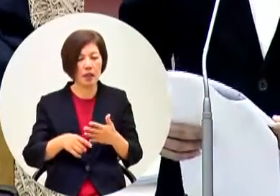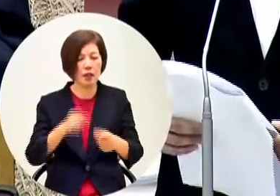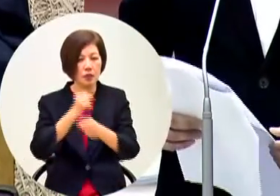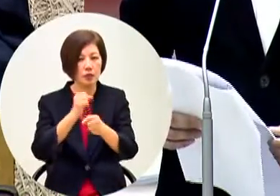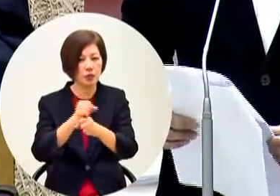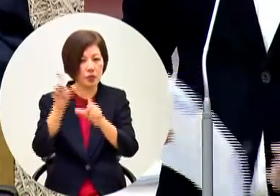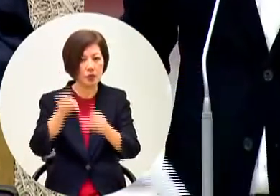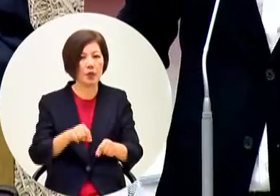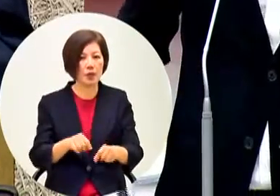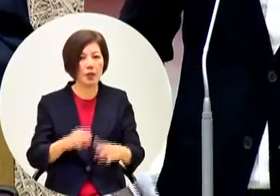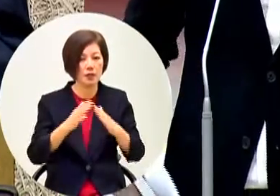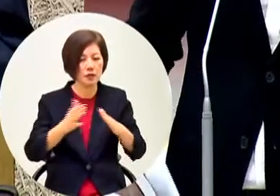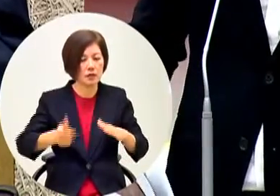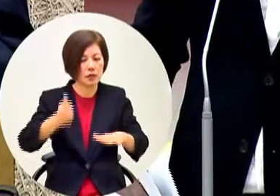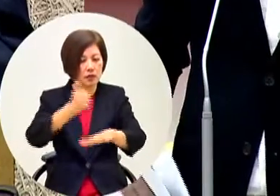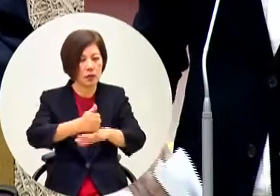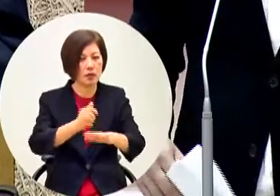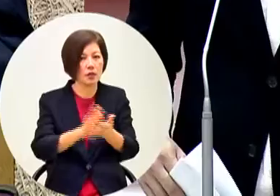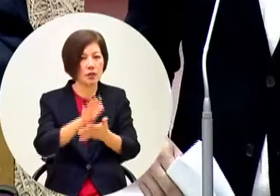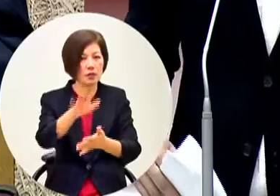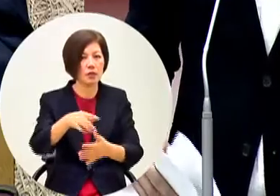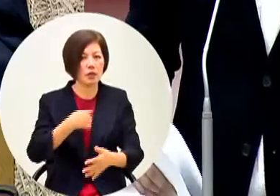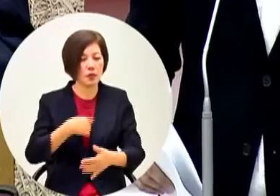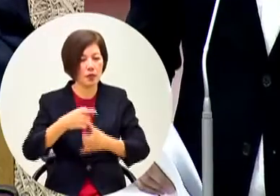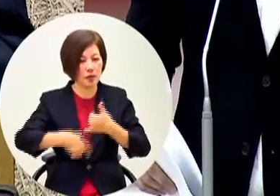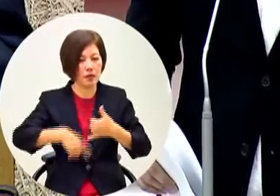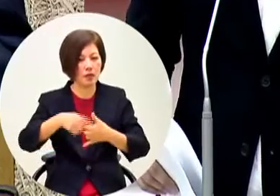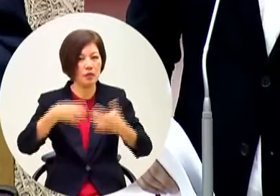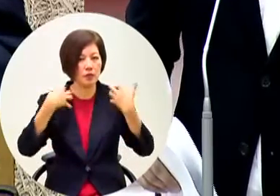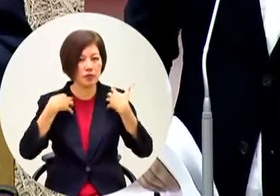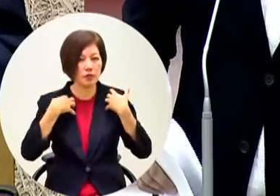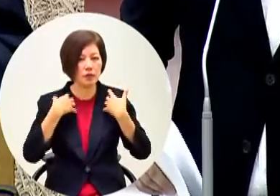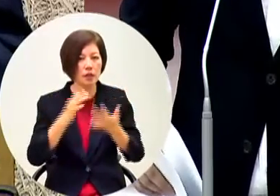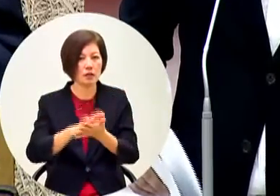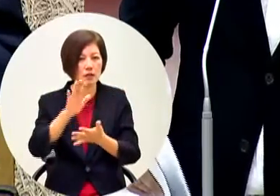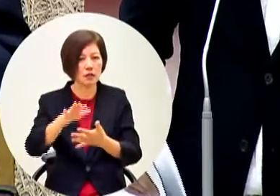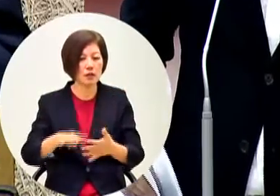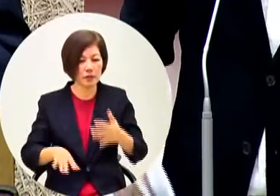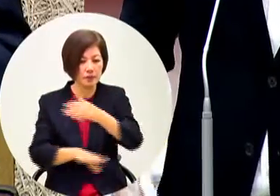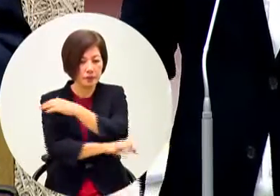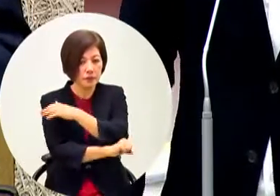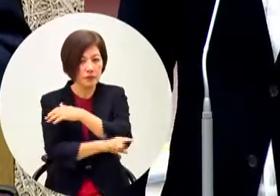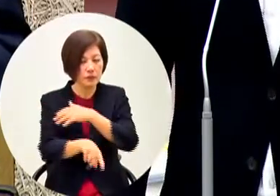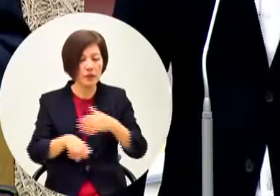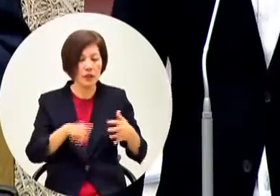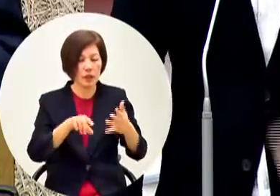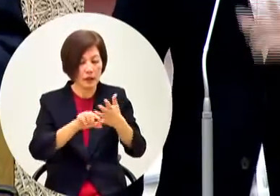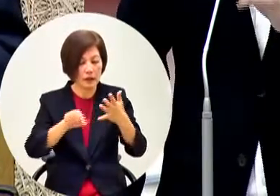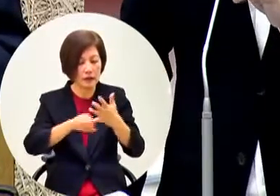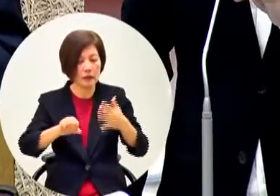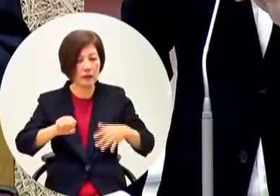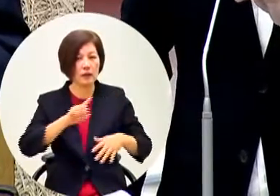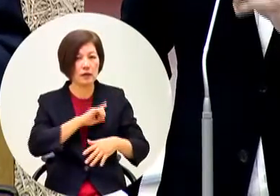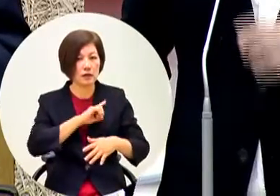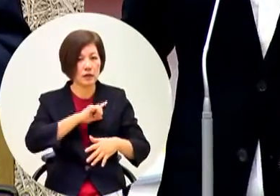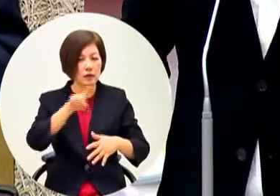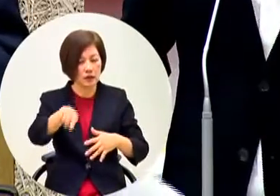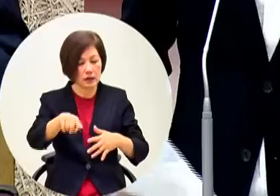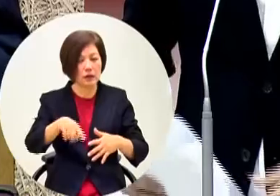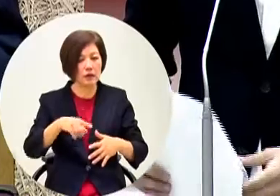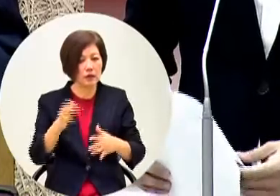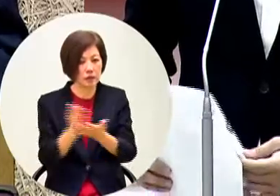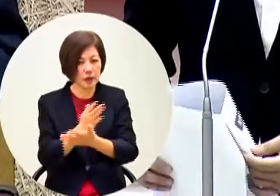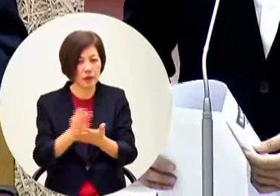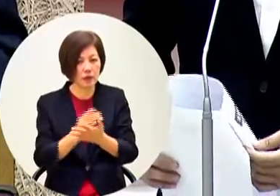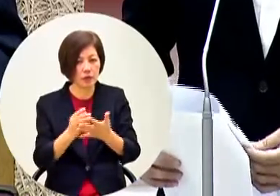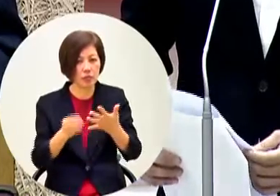长上任以后，包括哈就本人就任这个机长哦，我们是从基层由他们去评估，没有所谓的上级指示，哦，这